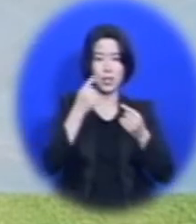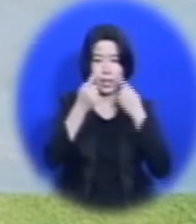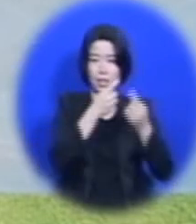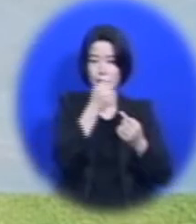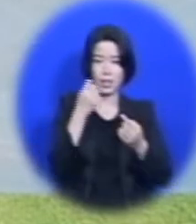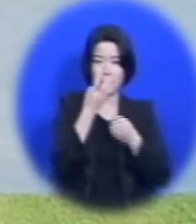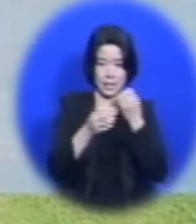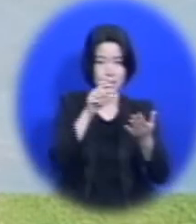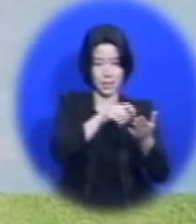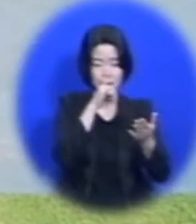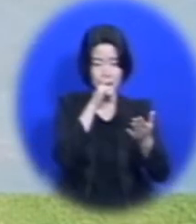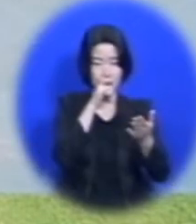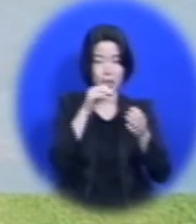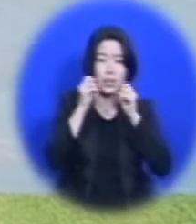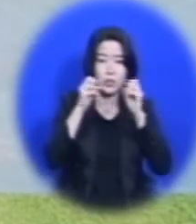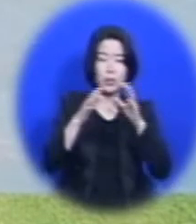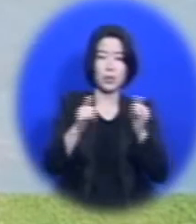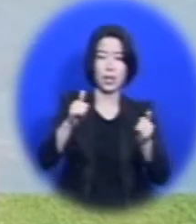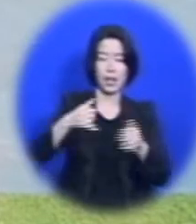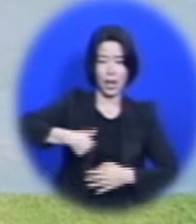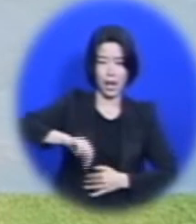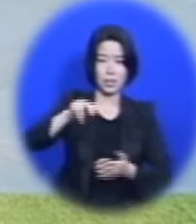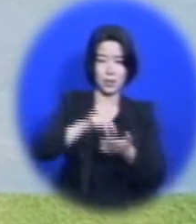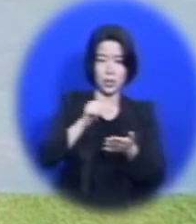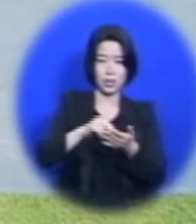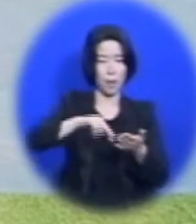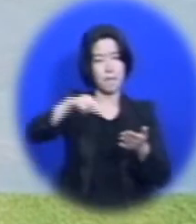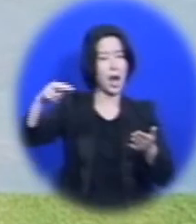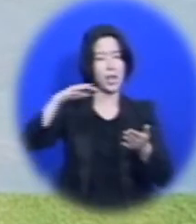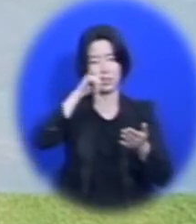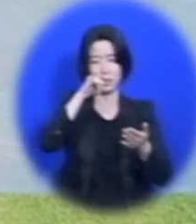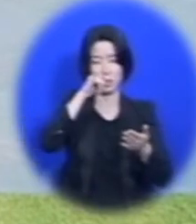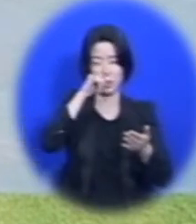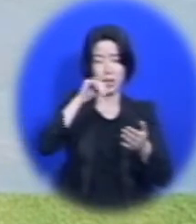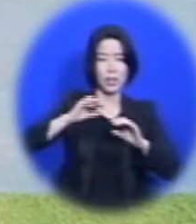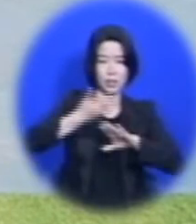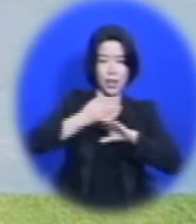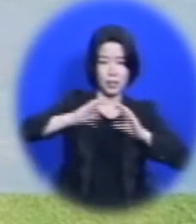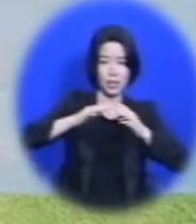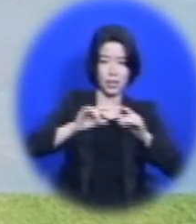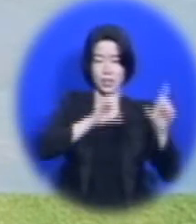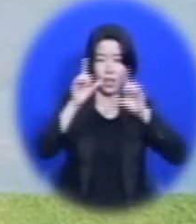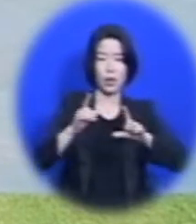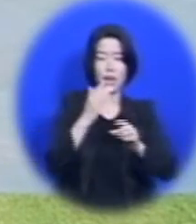나옵니다. 선교사님의 아들로서 아들이 방황해요. 외국 생활을 하면서